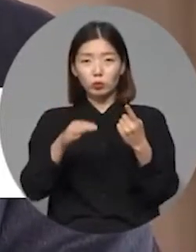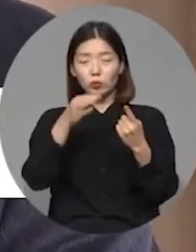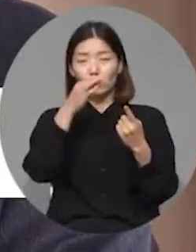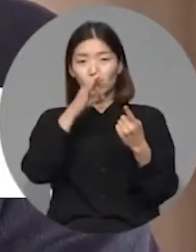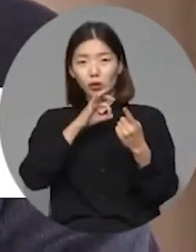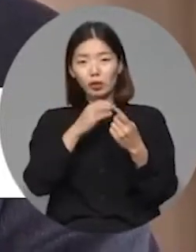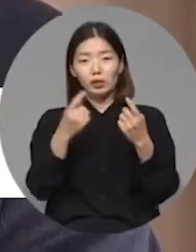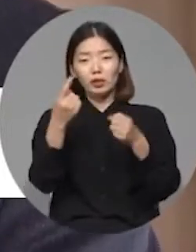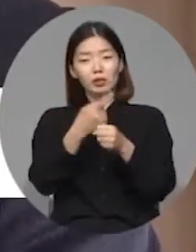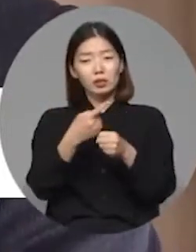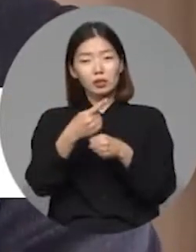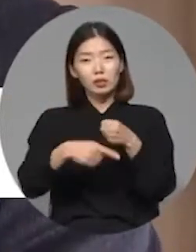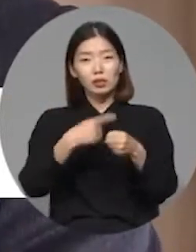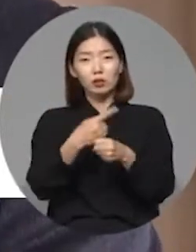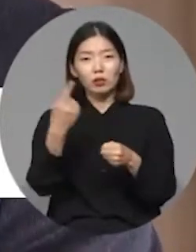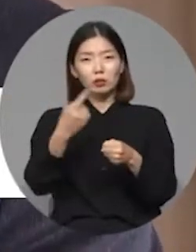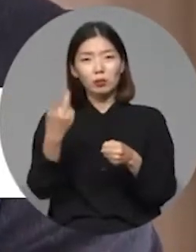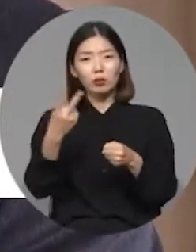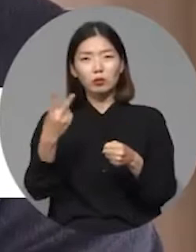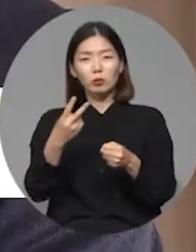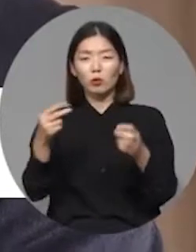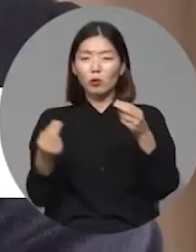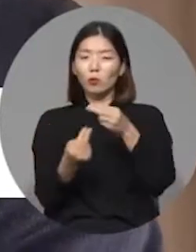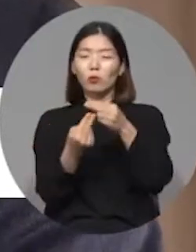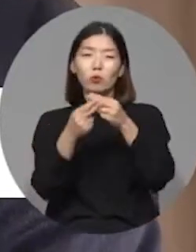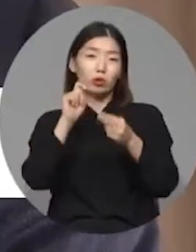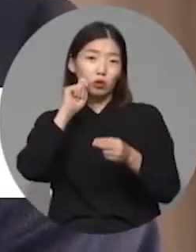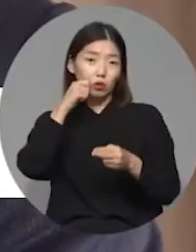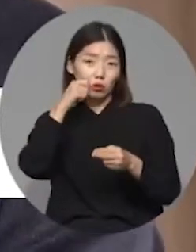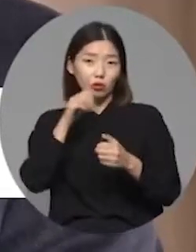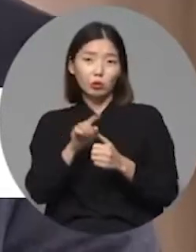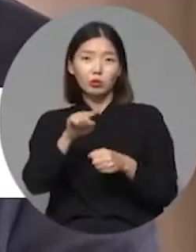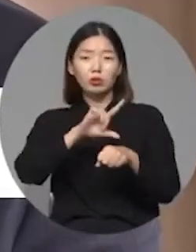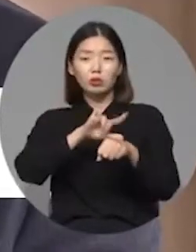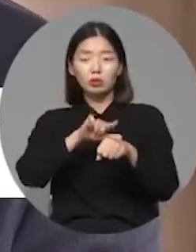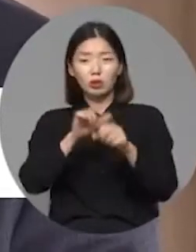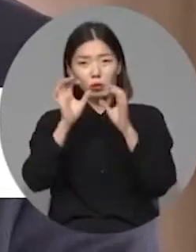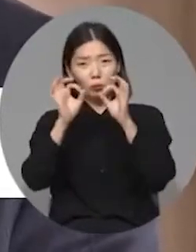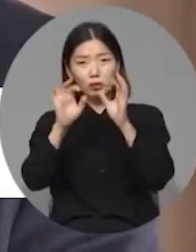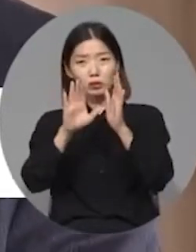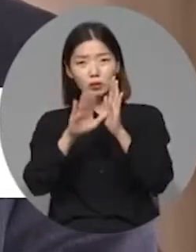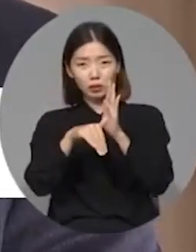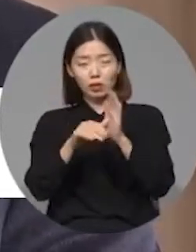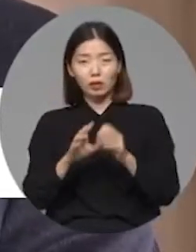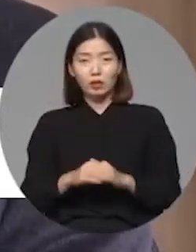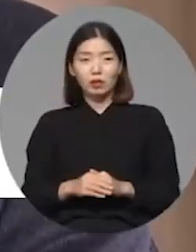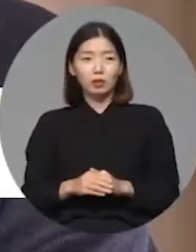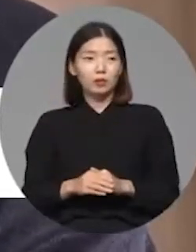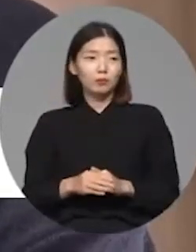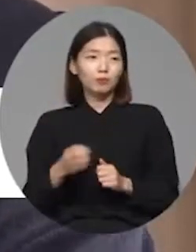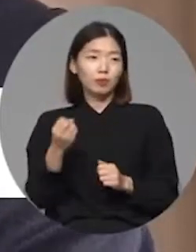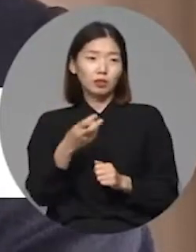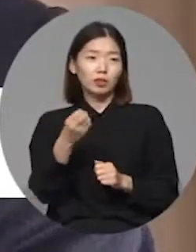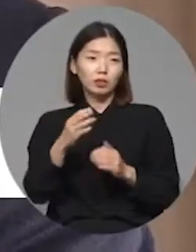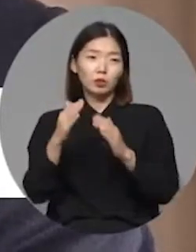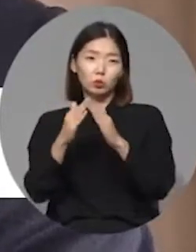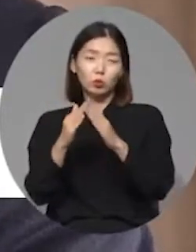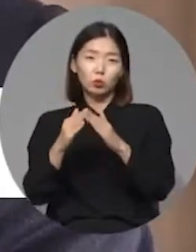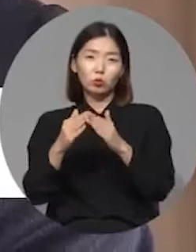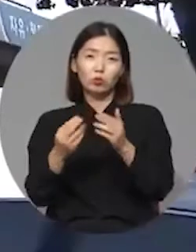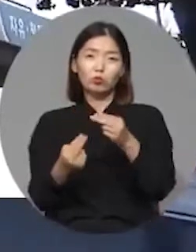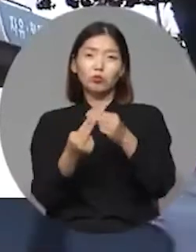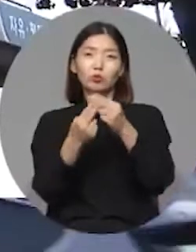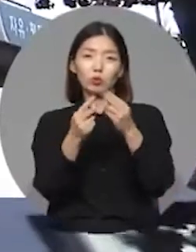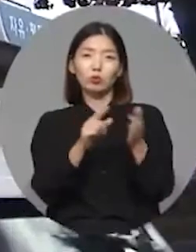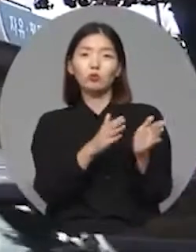1년에 1천만 원, 2천만 원 직장인들이 모으기가 쉽진 않잖아요. 그 시간쯤 되면은 이제 다시 주거를 위한 목돈을 마련을